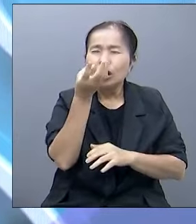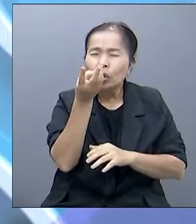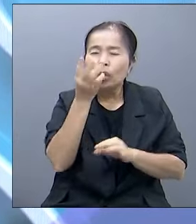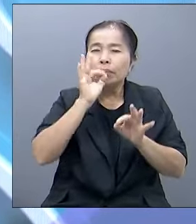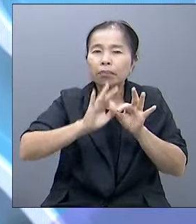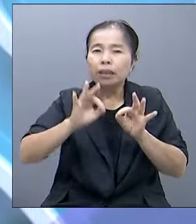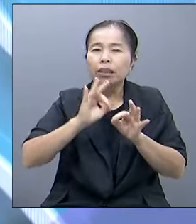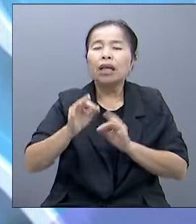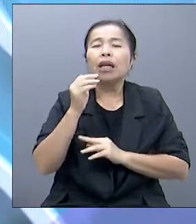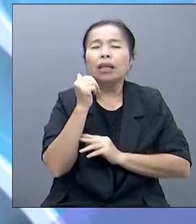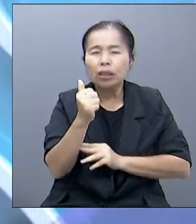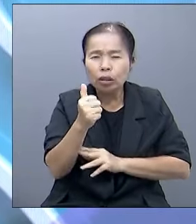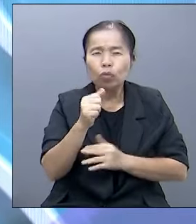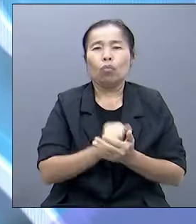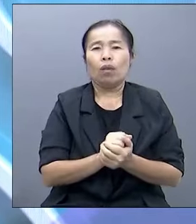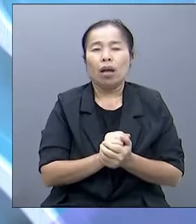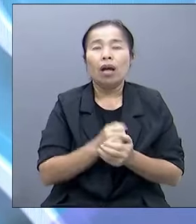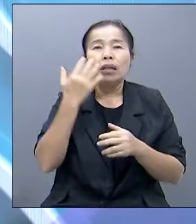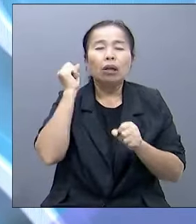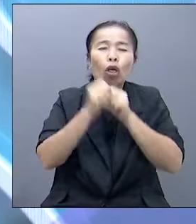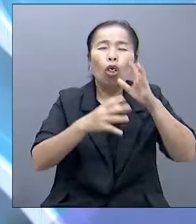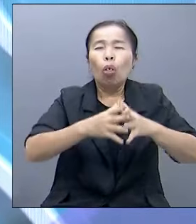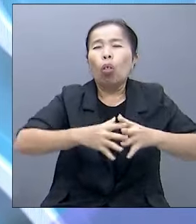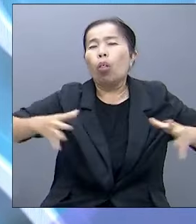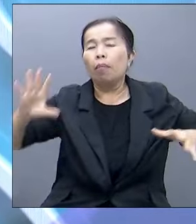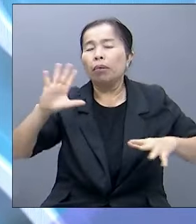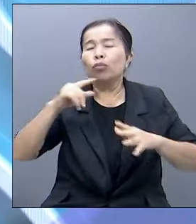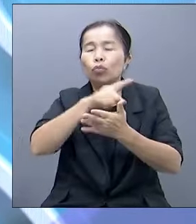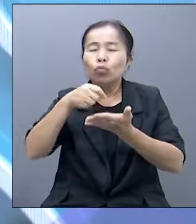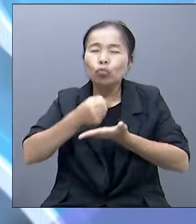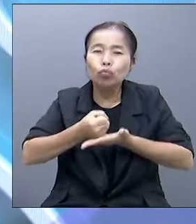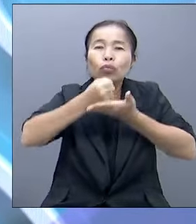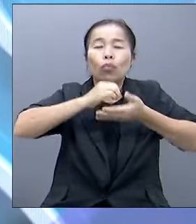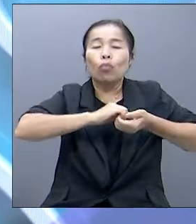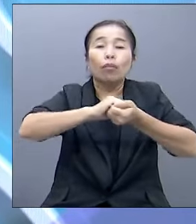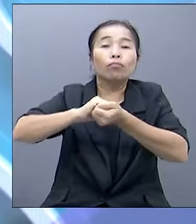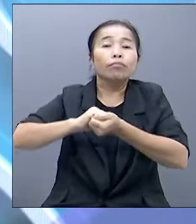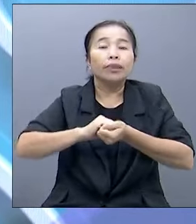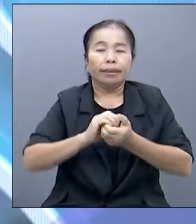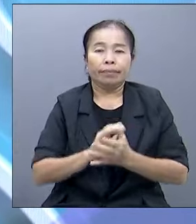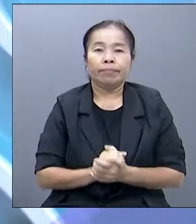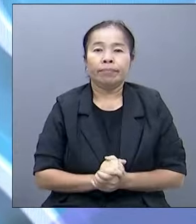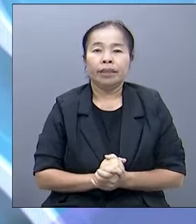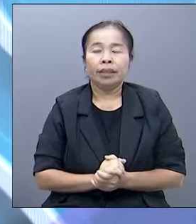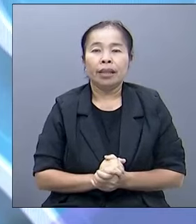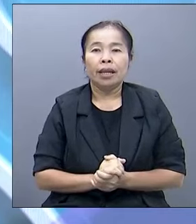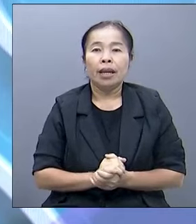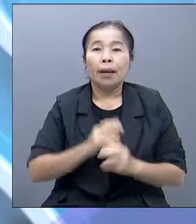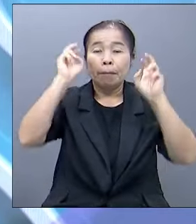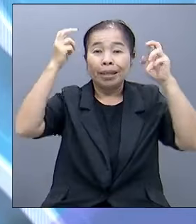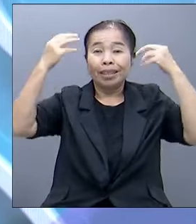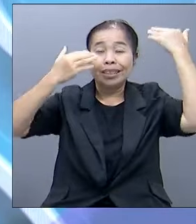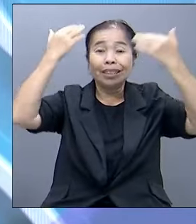ากไม่มากมายทำแค่นี้ถือว่ามากแล้วนะช่วยกันนะครับไปกันที่เรื่องของการทำกิจกรรมหน่อยคุณผู้ชมครับจริงๆแล้วในช่วงนี้หลายๆที่เข